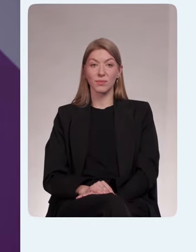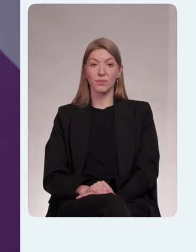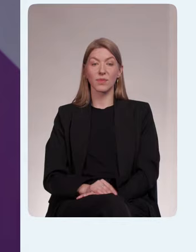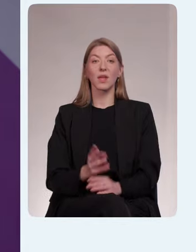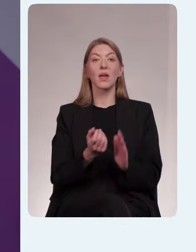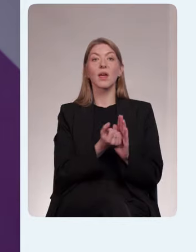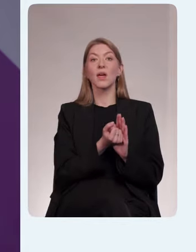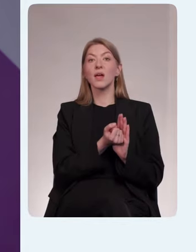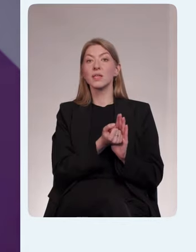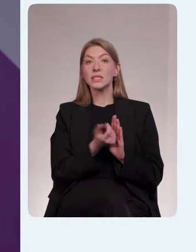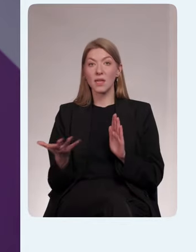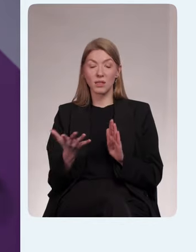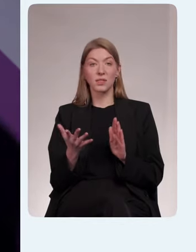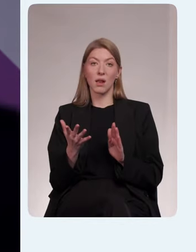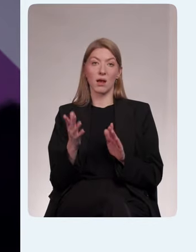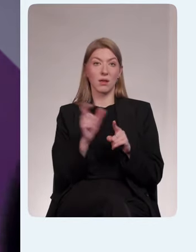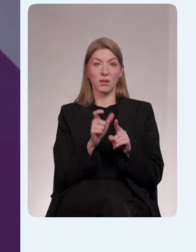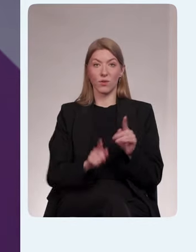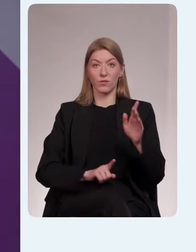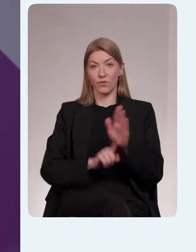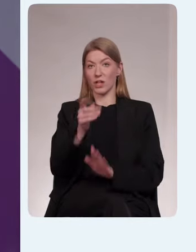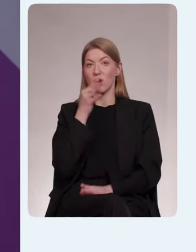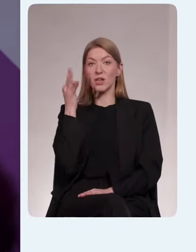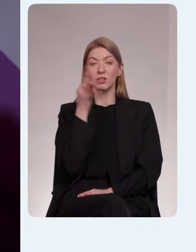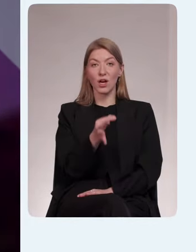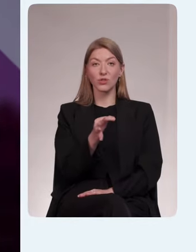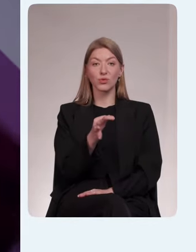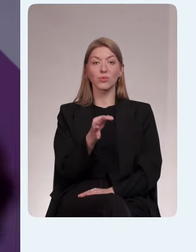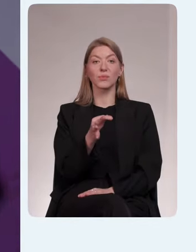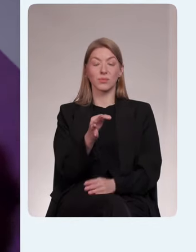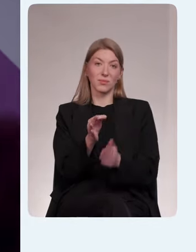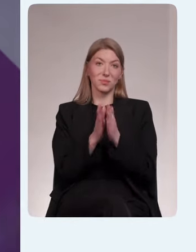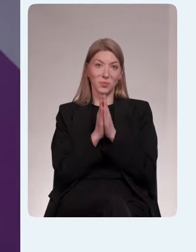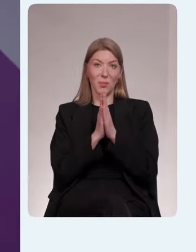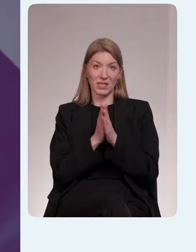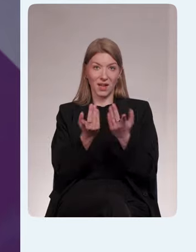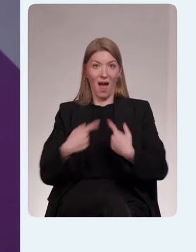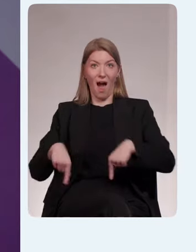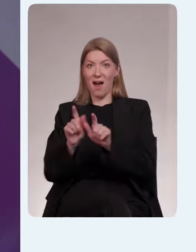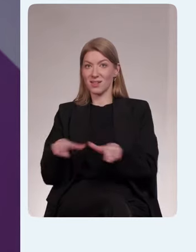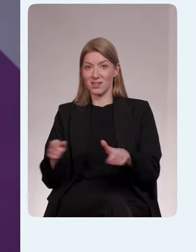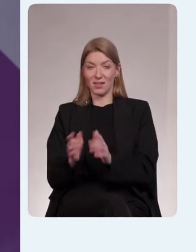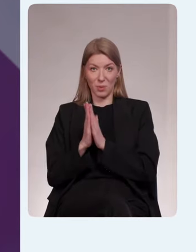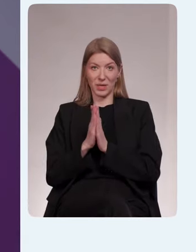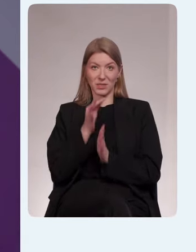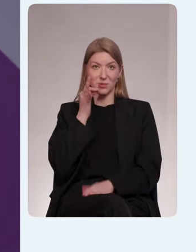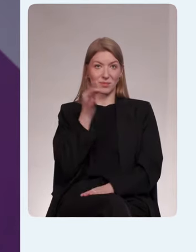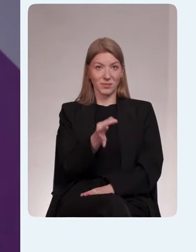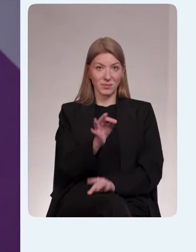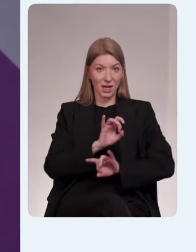Несколько дисклеймеров я должен вначале вам объявить. Меня попросили организаторы. Ну, во-первых, здесь